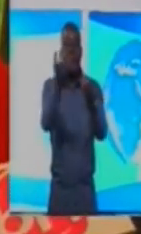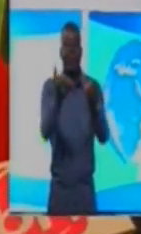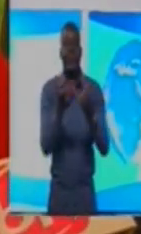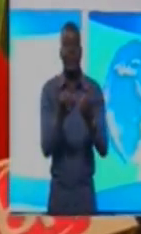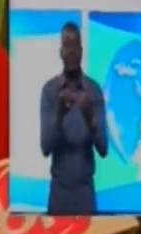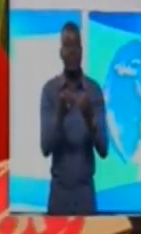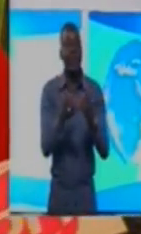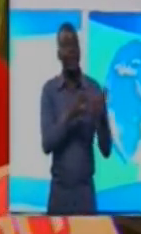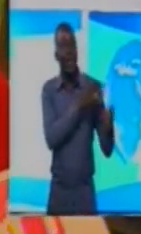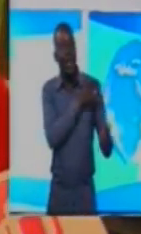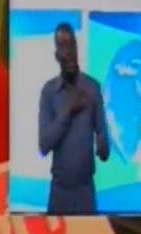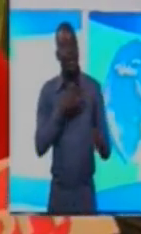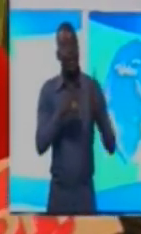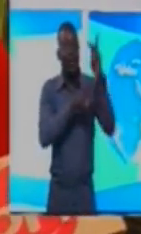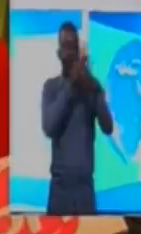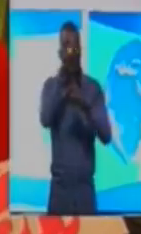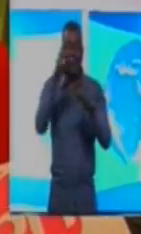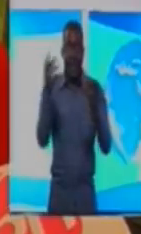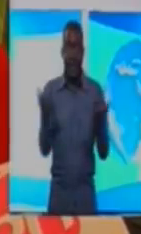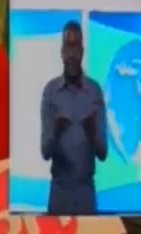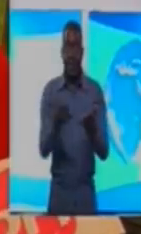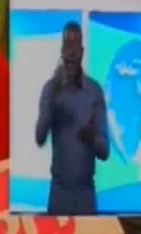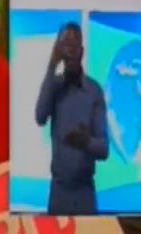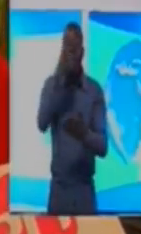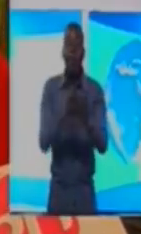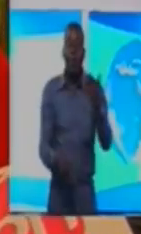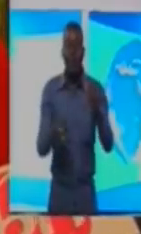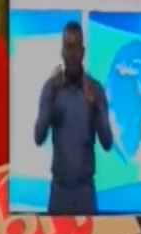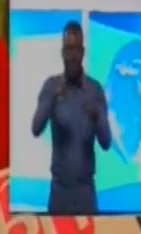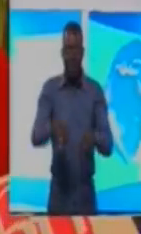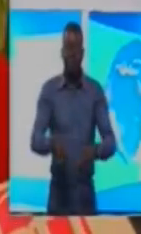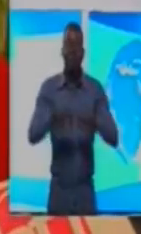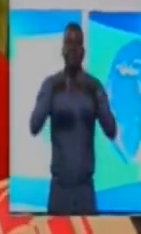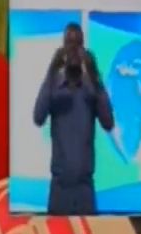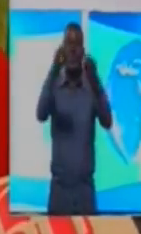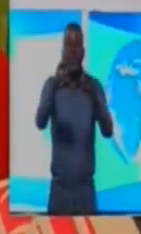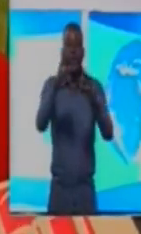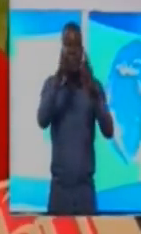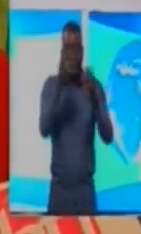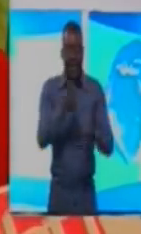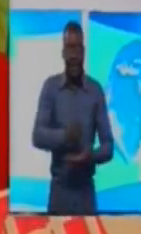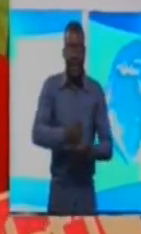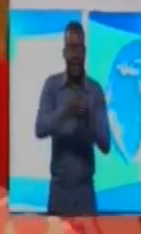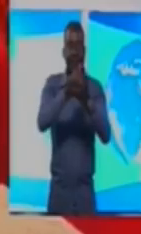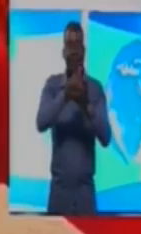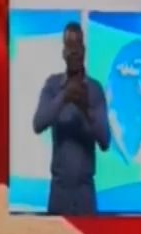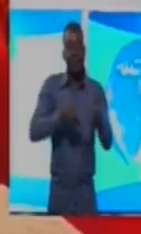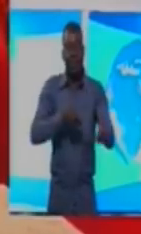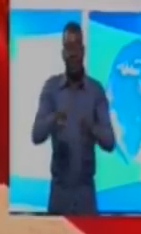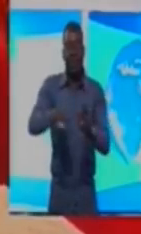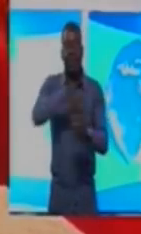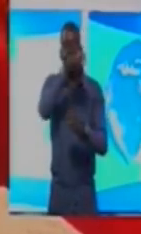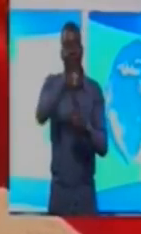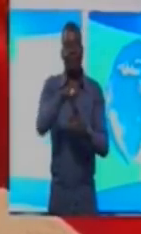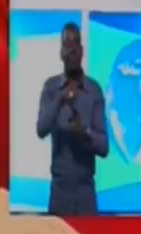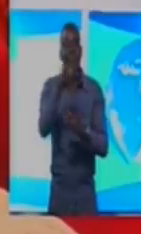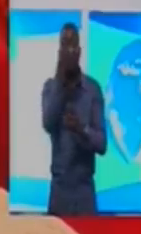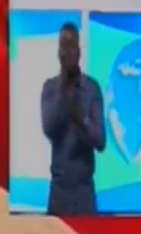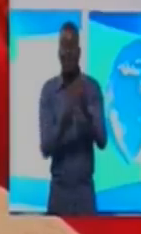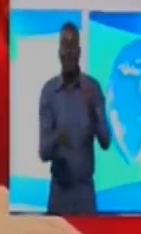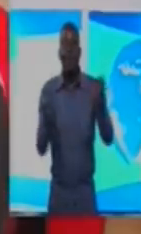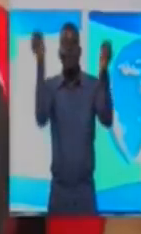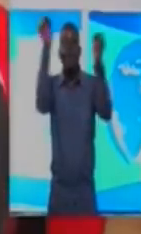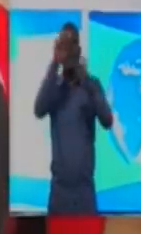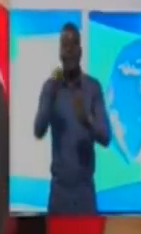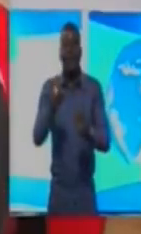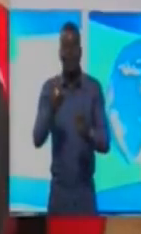les populations hôtes qui sont là et qu'est-ce qu'elles peuvent offrir à ces déplacés. Il faut aussi les aider à gérer les situations. L'absence de statistiques